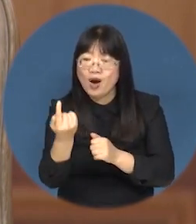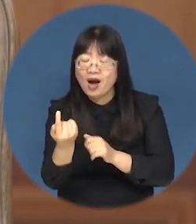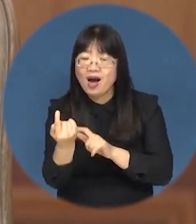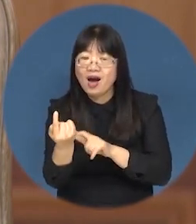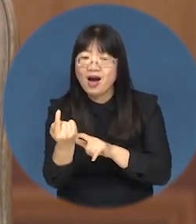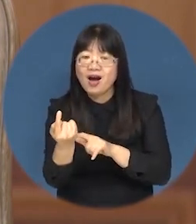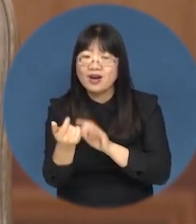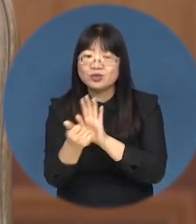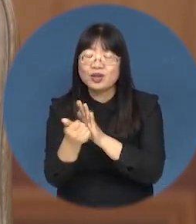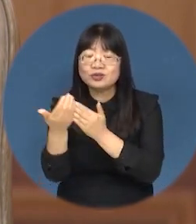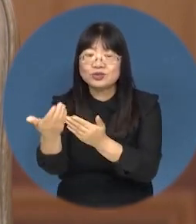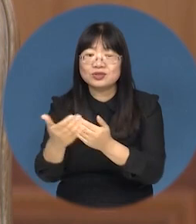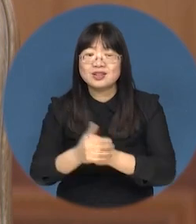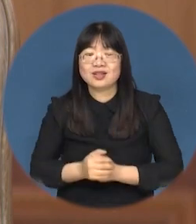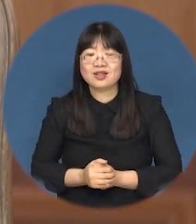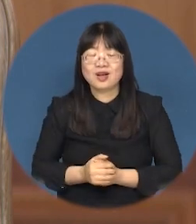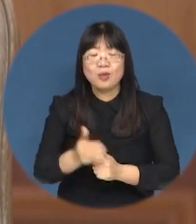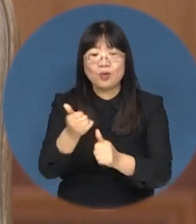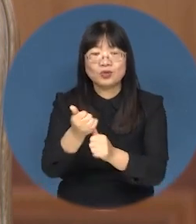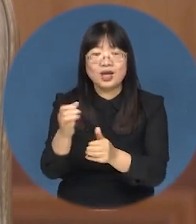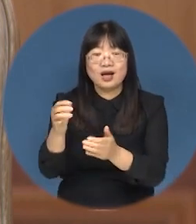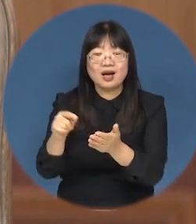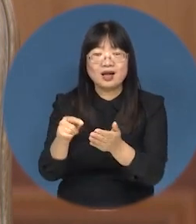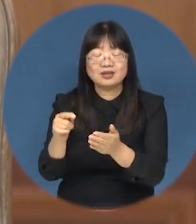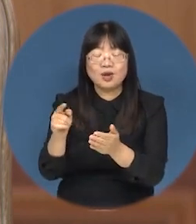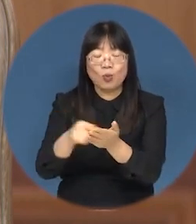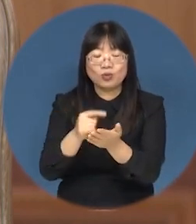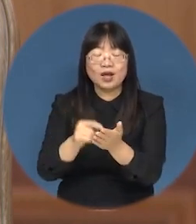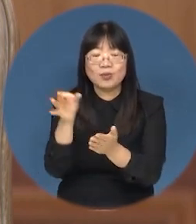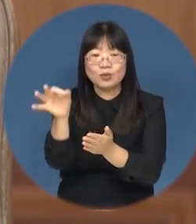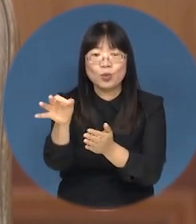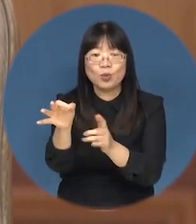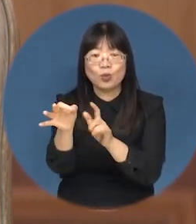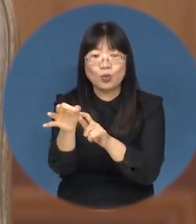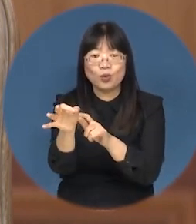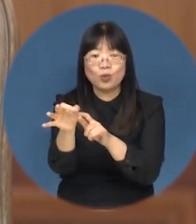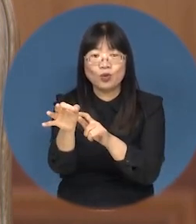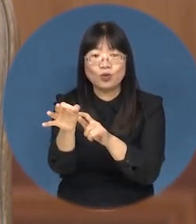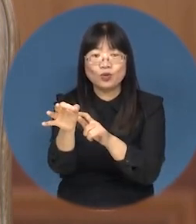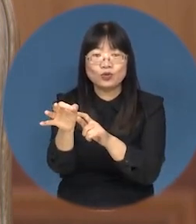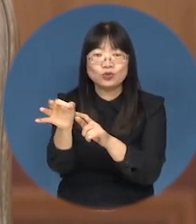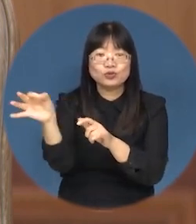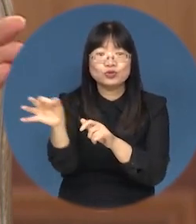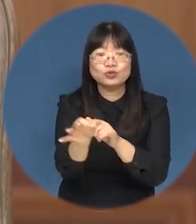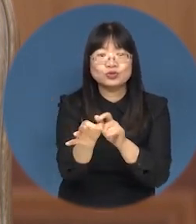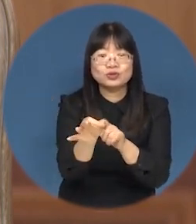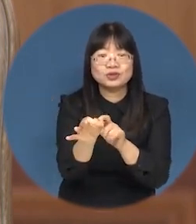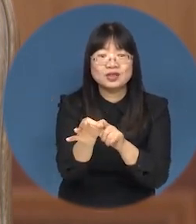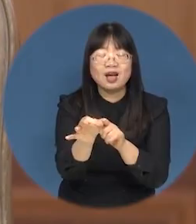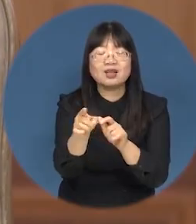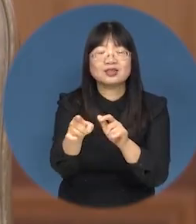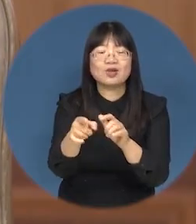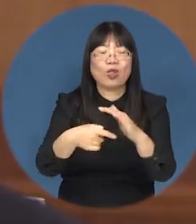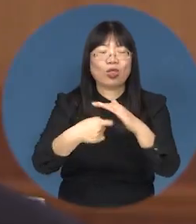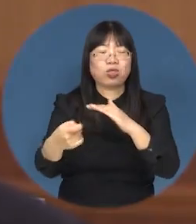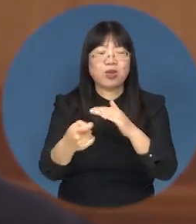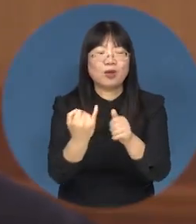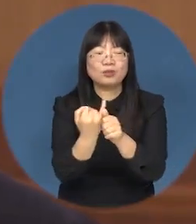그분은 또 보상금이 나왔는데 보상금을 갖고 이렇게 나가시어버린 부인이 있었어요.